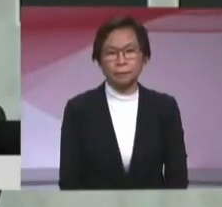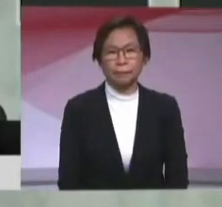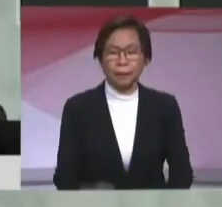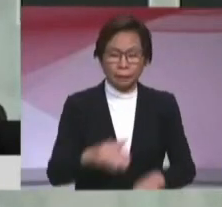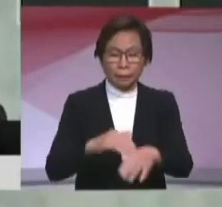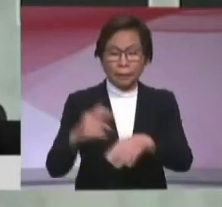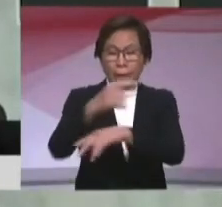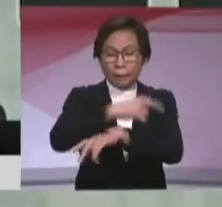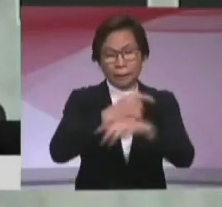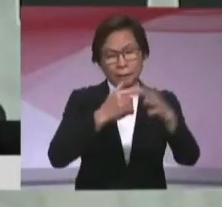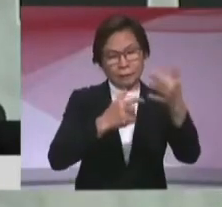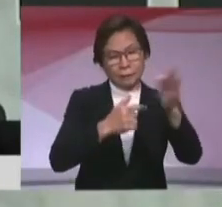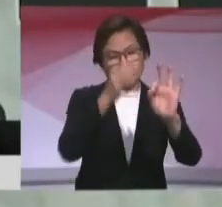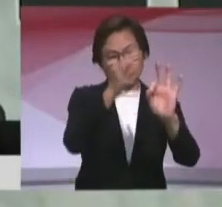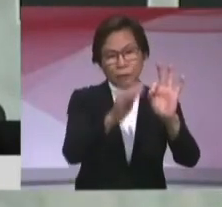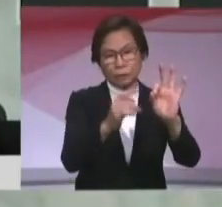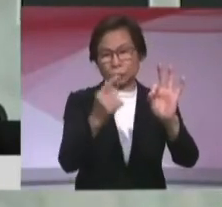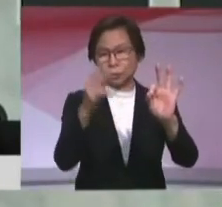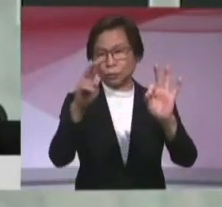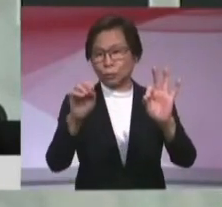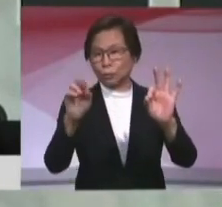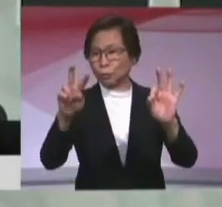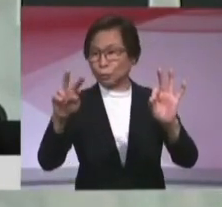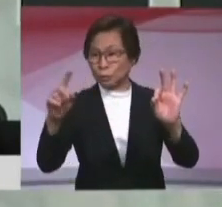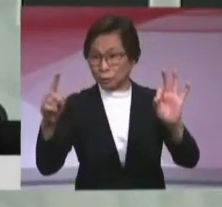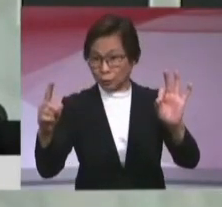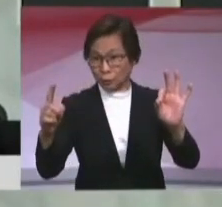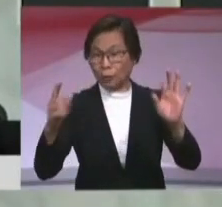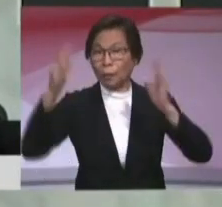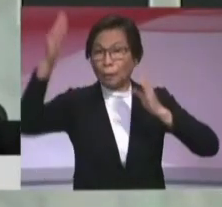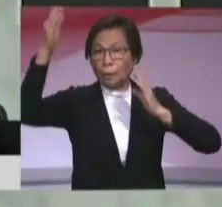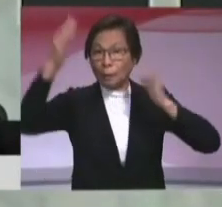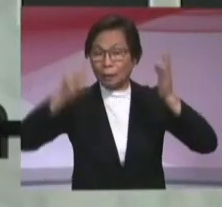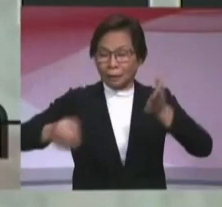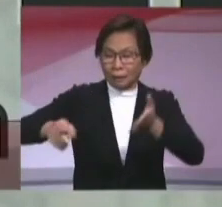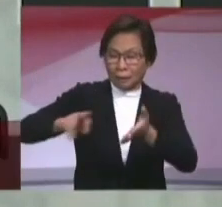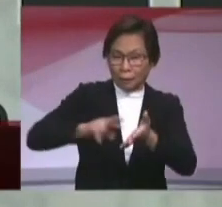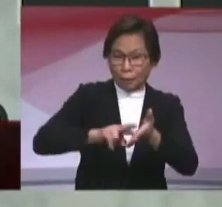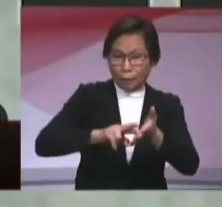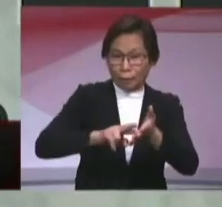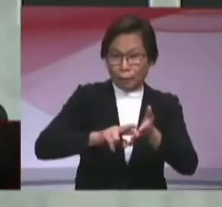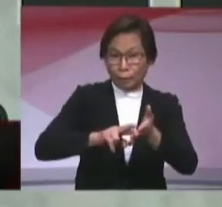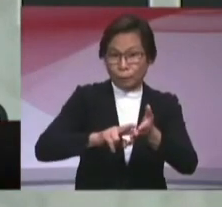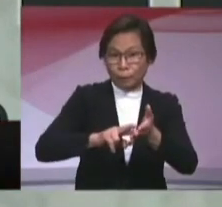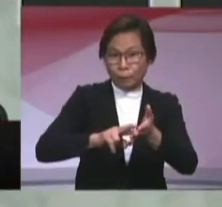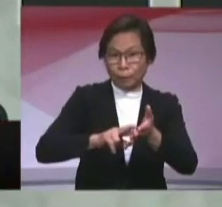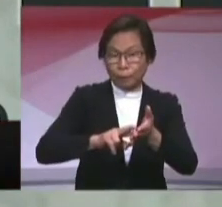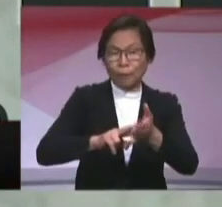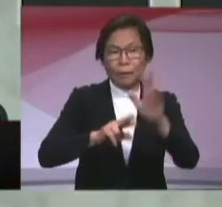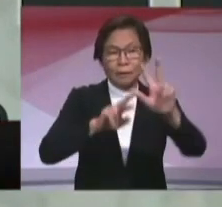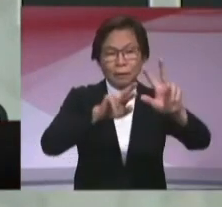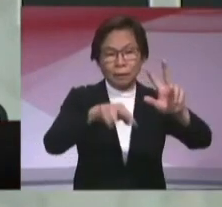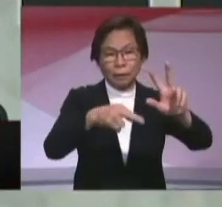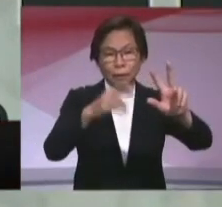Pada hari ini, 19 Januari 2021, negara kita melaporkan kes harian sebanyak